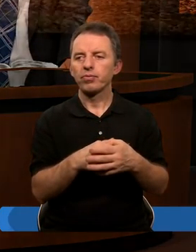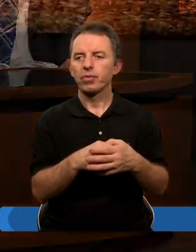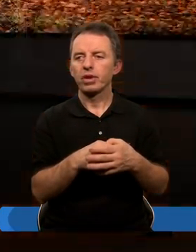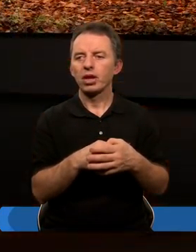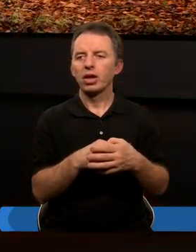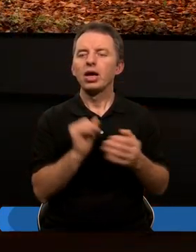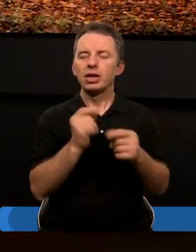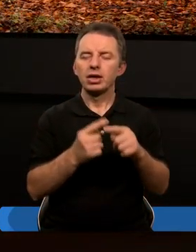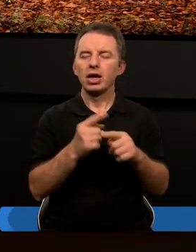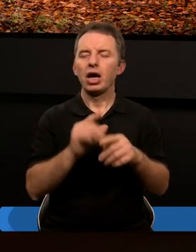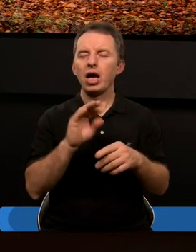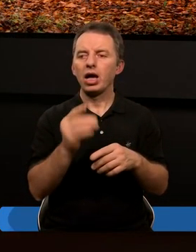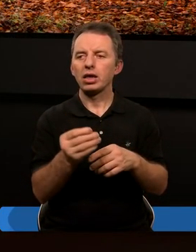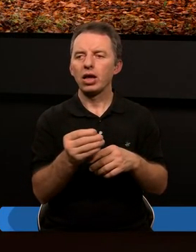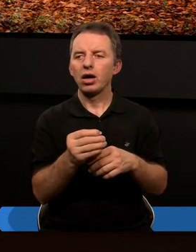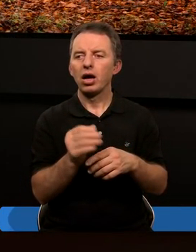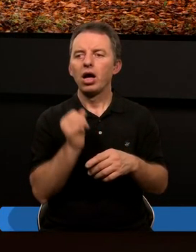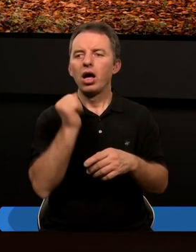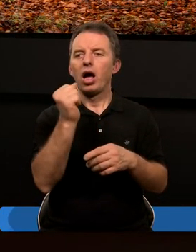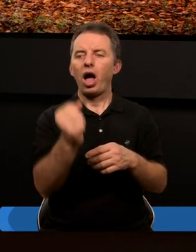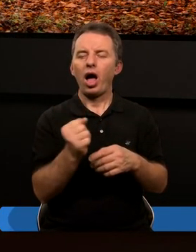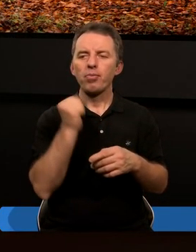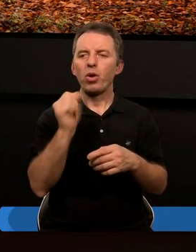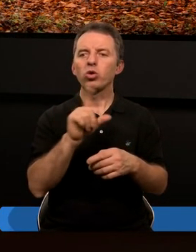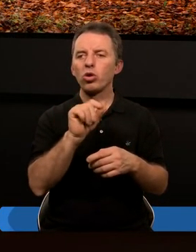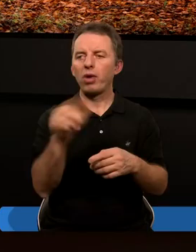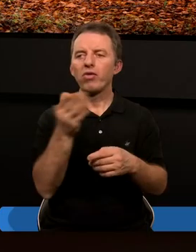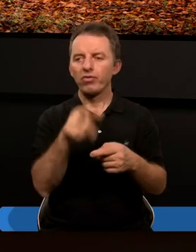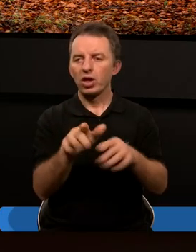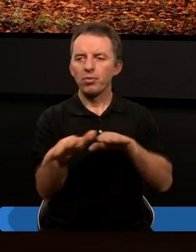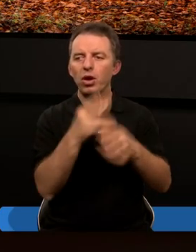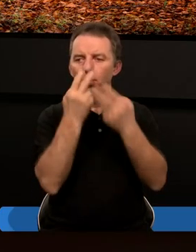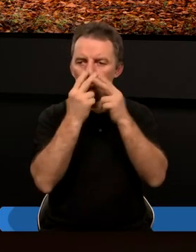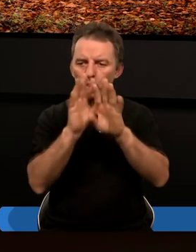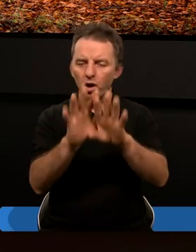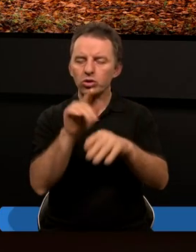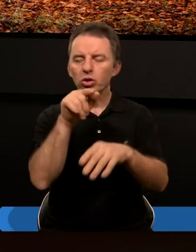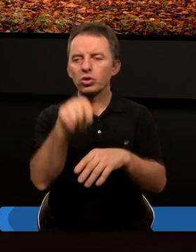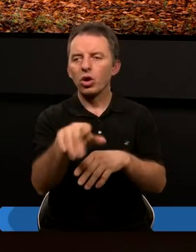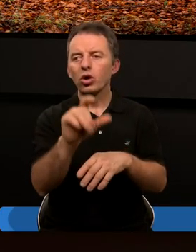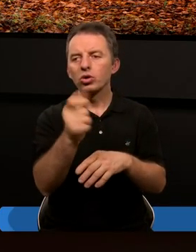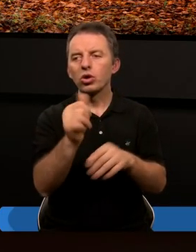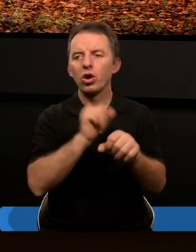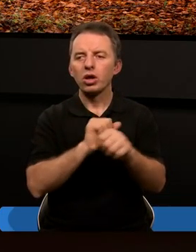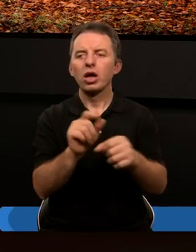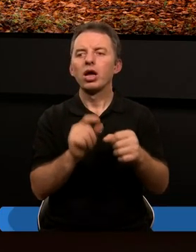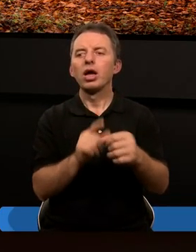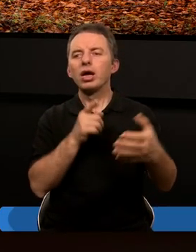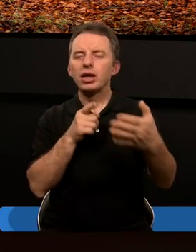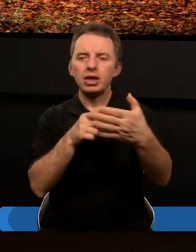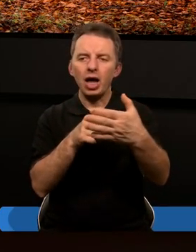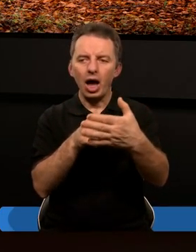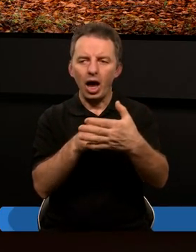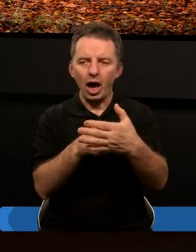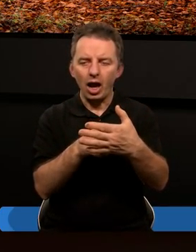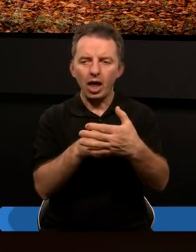A zatem widać, że apostoł Paweł w tym miejscu pokazuje, że to, co jest w ciele niejako